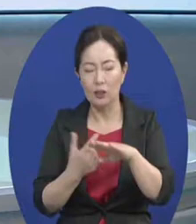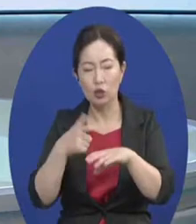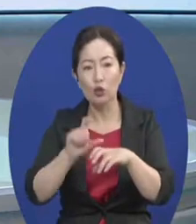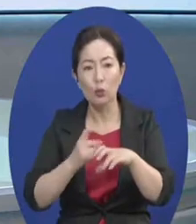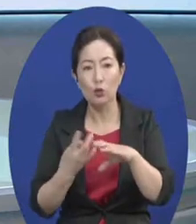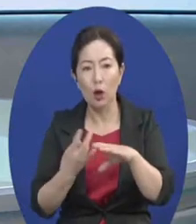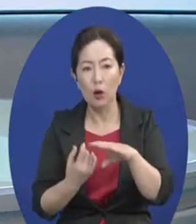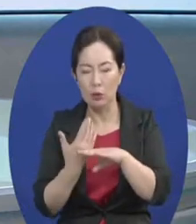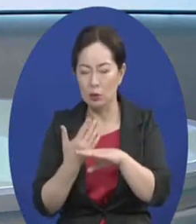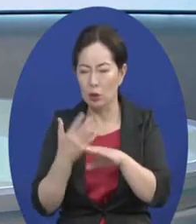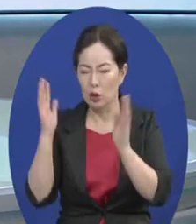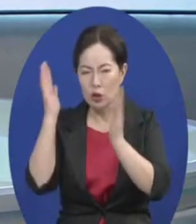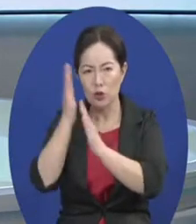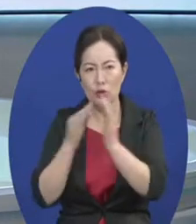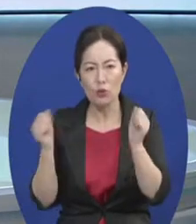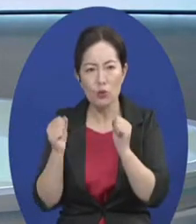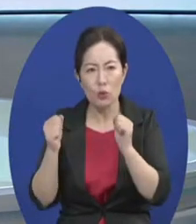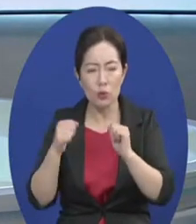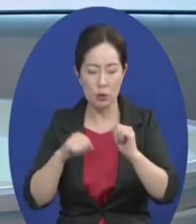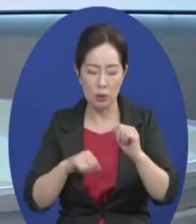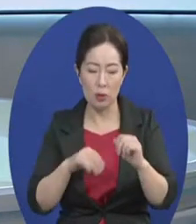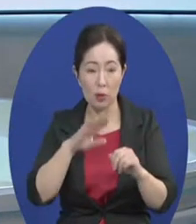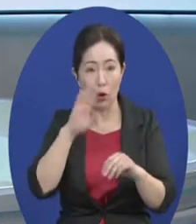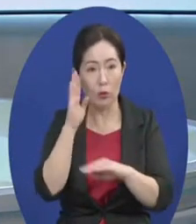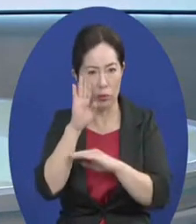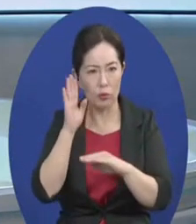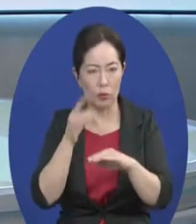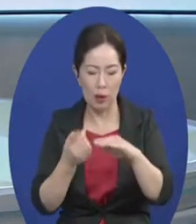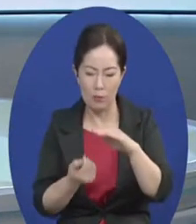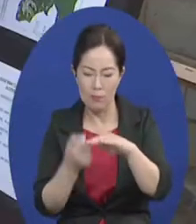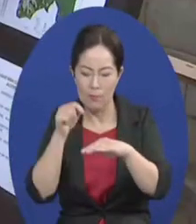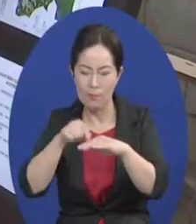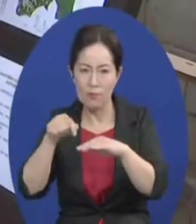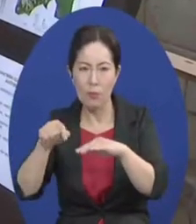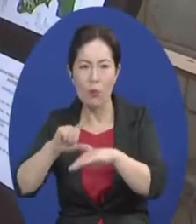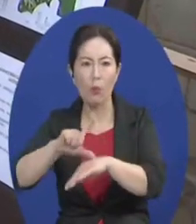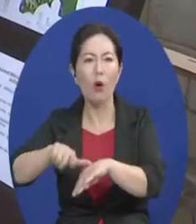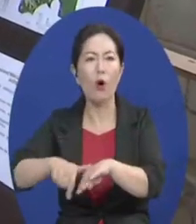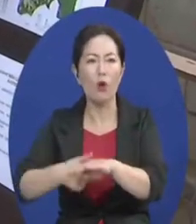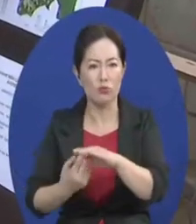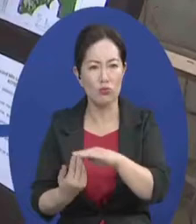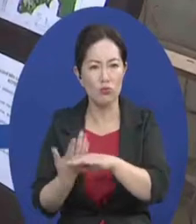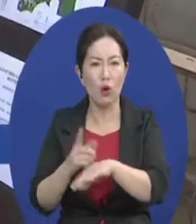шөндөө хүүтэй хонож үрсэлгээ хийх хугацаа хойшилж байгааг тарайланчид хэлж байгаа юм а.